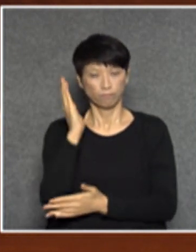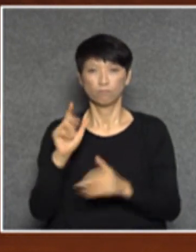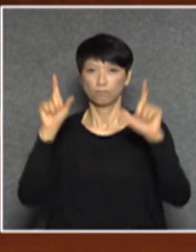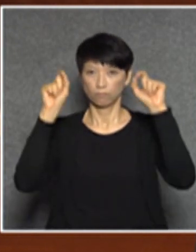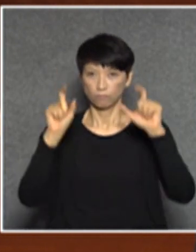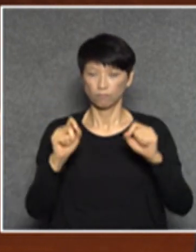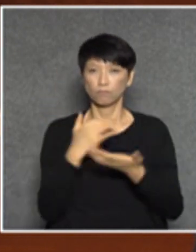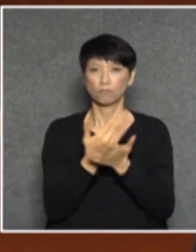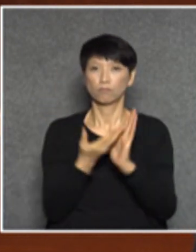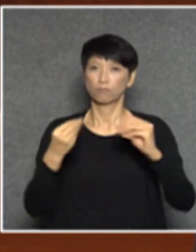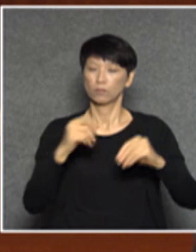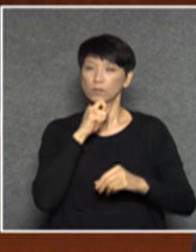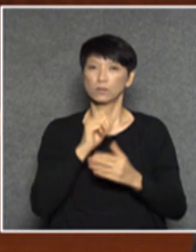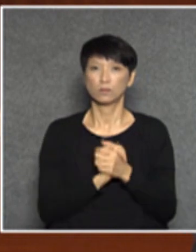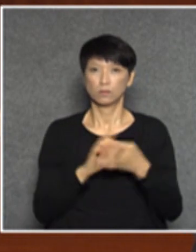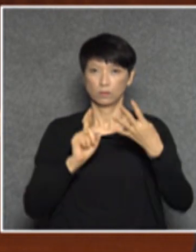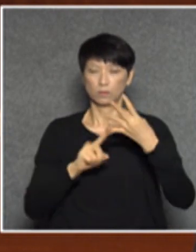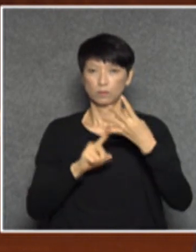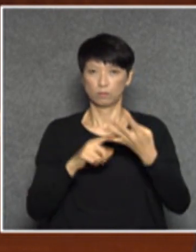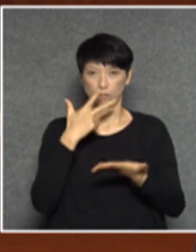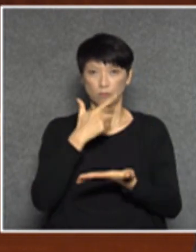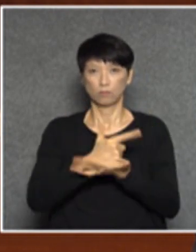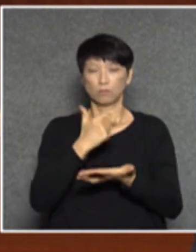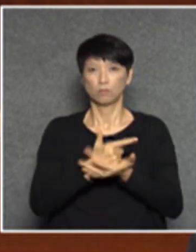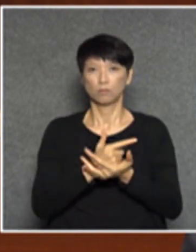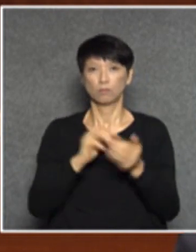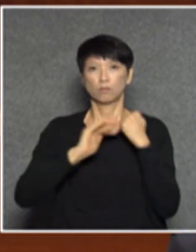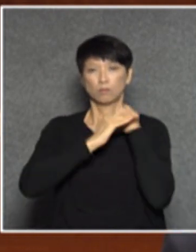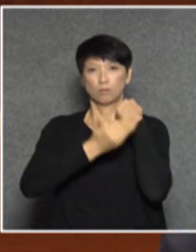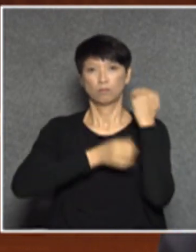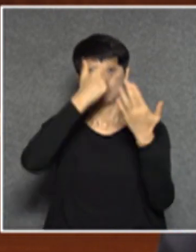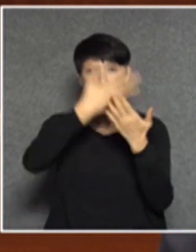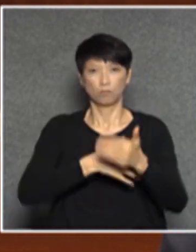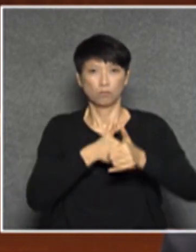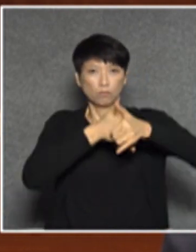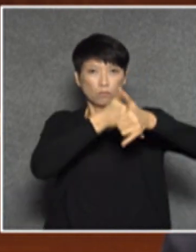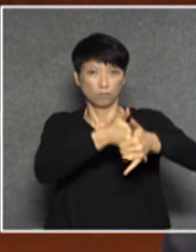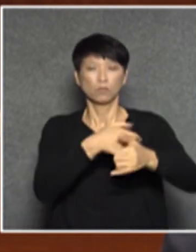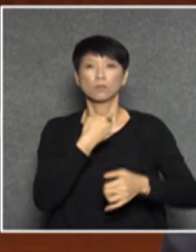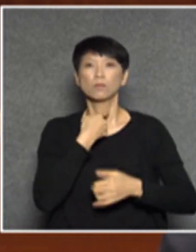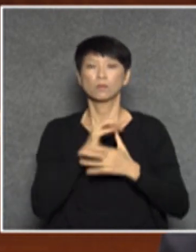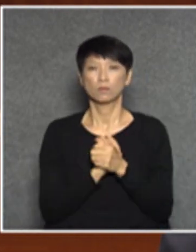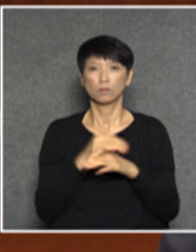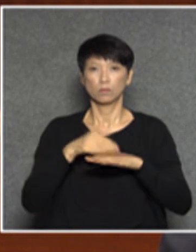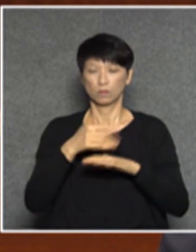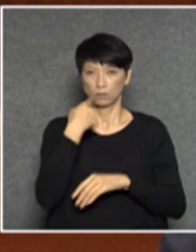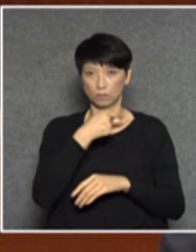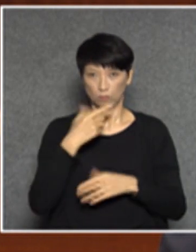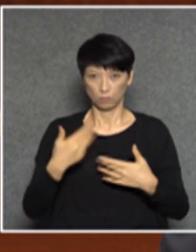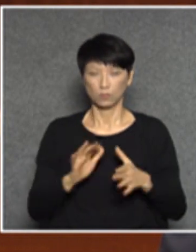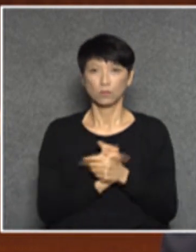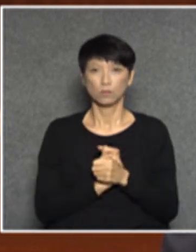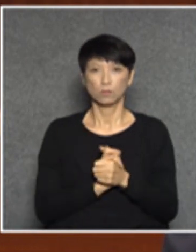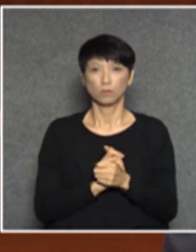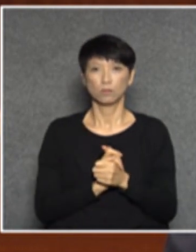四個方面亦都是重要的，就是執法行動。咁所以咧，我剛才都講過，點解廉署